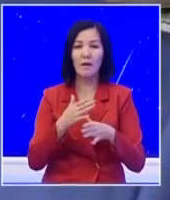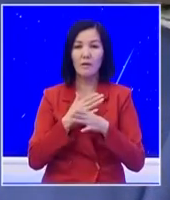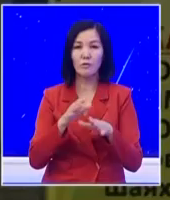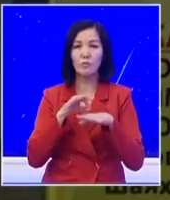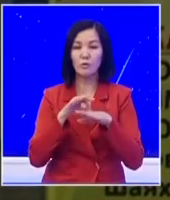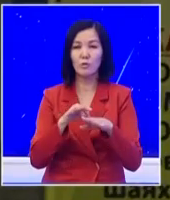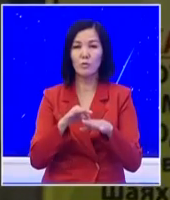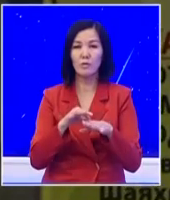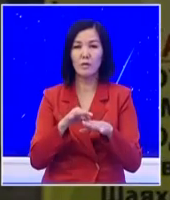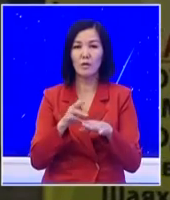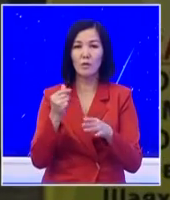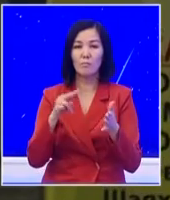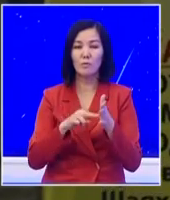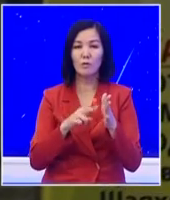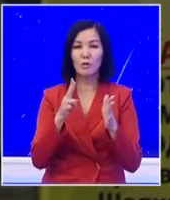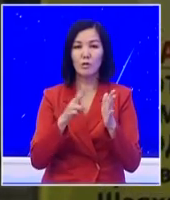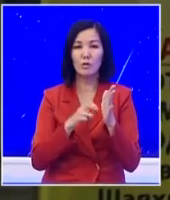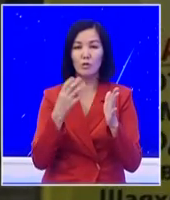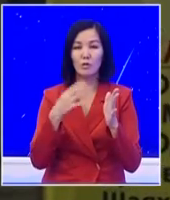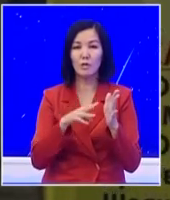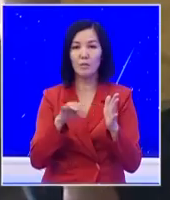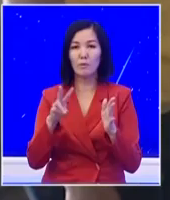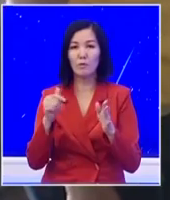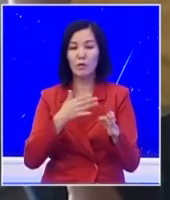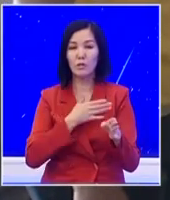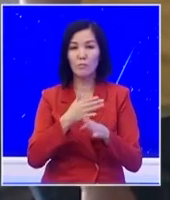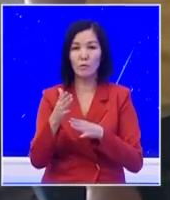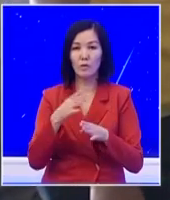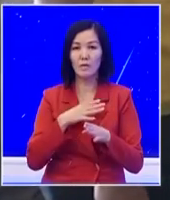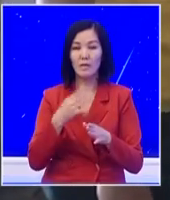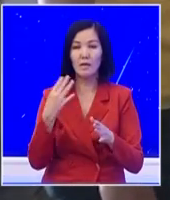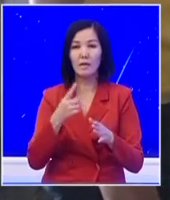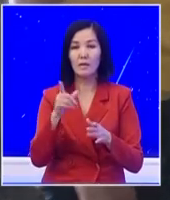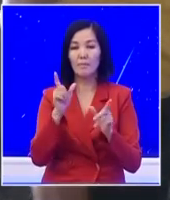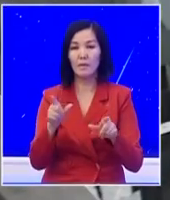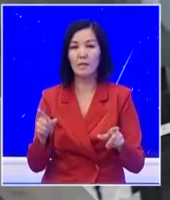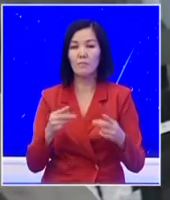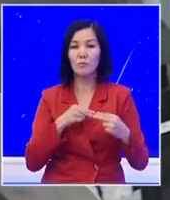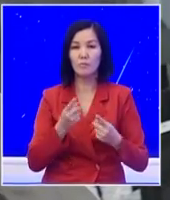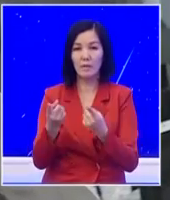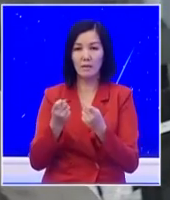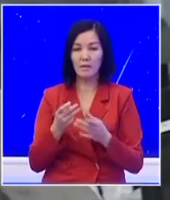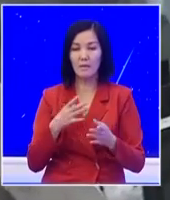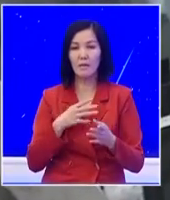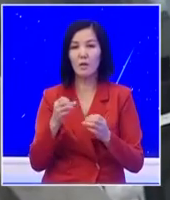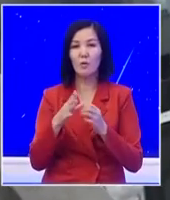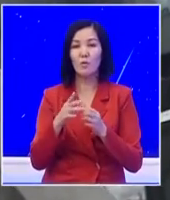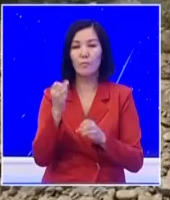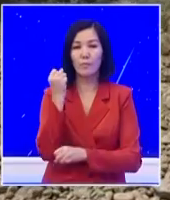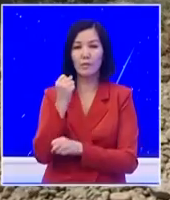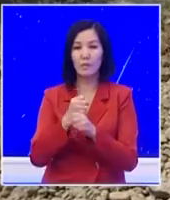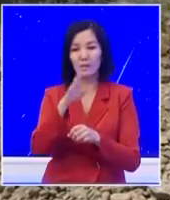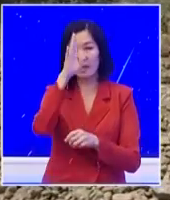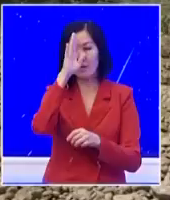жүргізілуде. Оған бюджеттен 740 миллион теңгеге жуық қаражат бөлінген. 41 адам жұмысқа тартылған. Сондай-ақ 15 жігіт